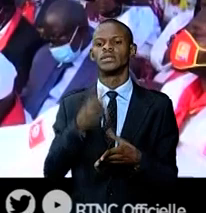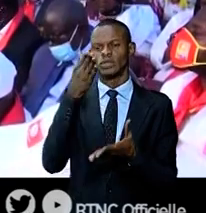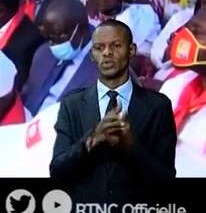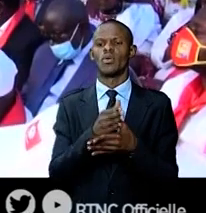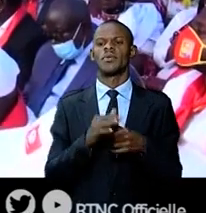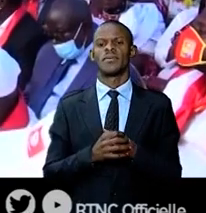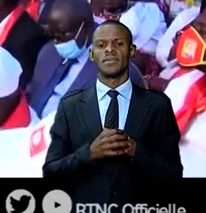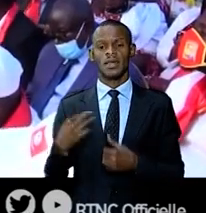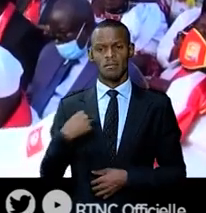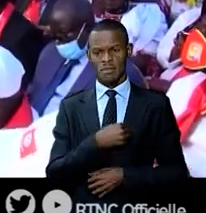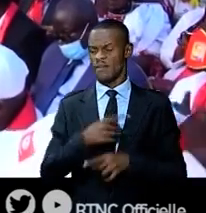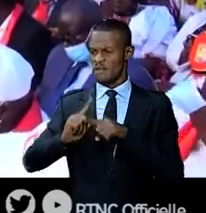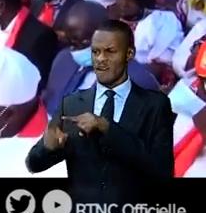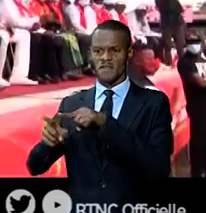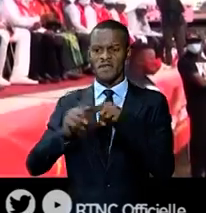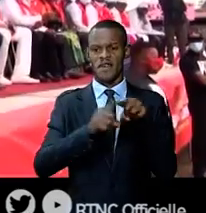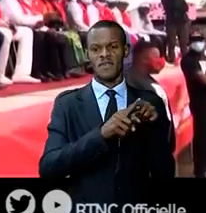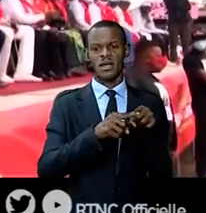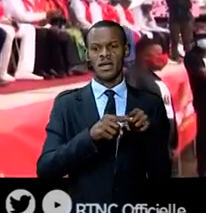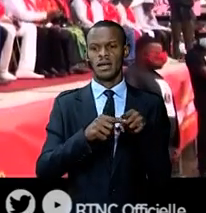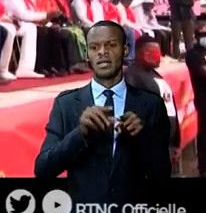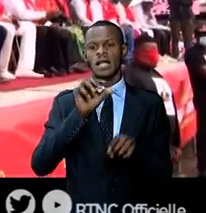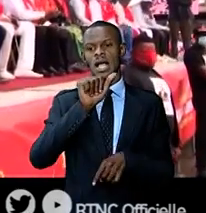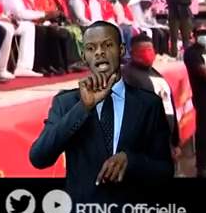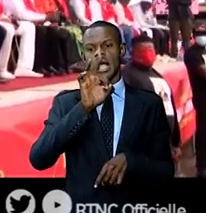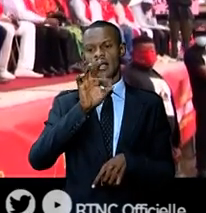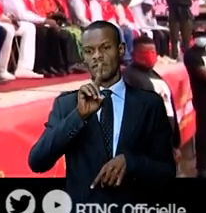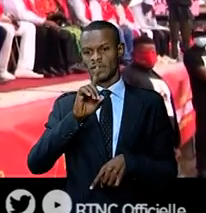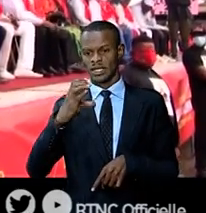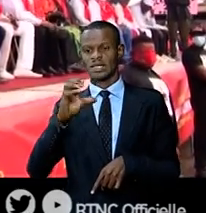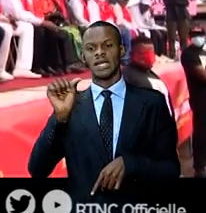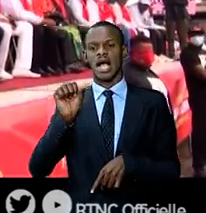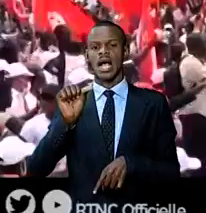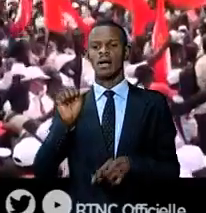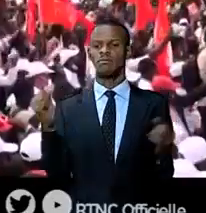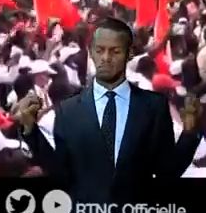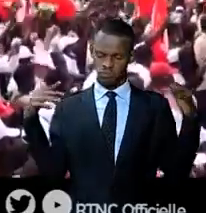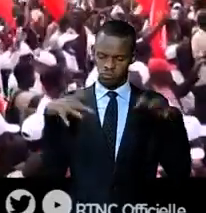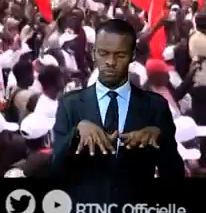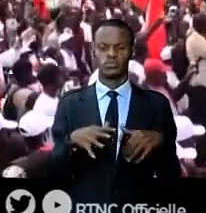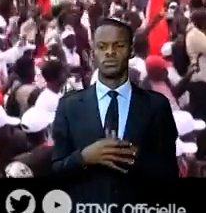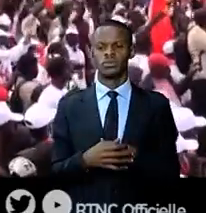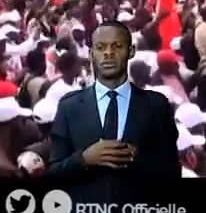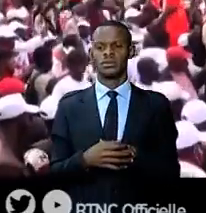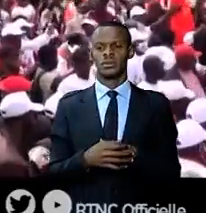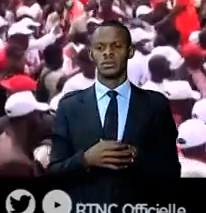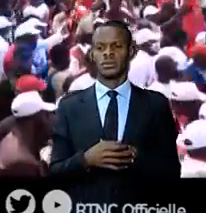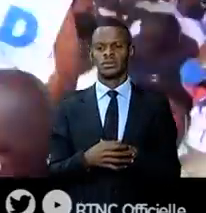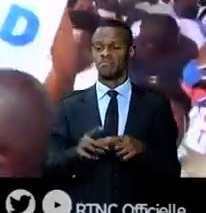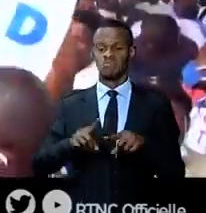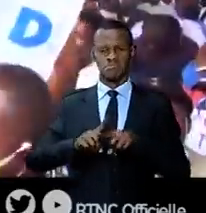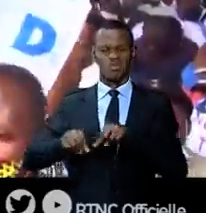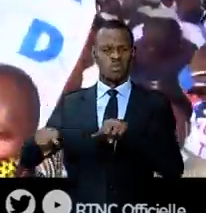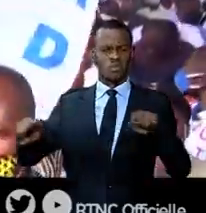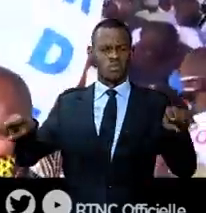élus de l'AFDCA ont rehaussé de leur présence cette grande matinée politique, riche en couleurs. On a noté la présence massive